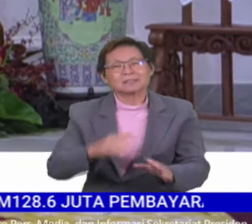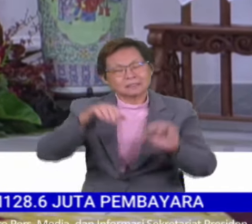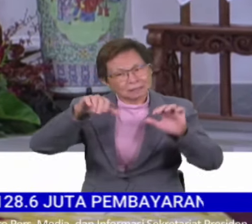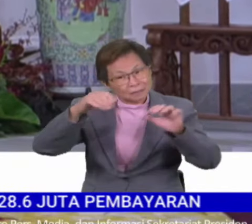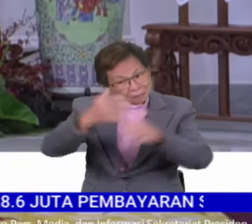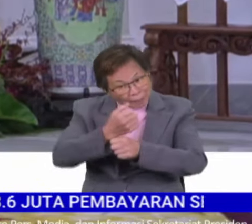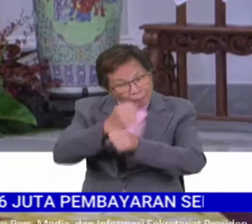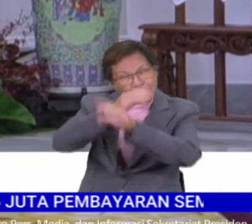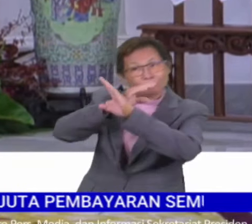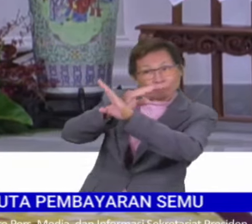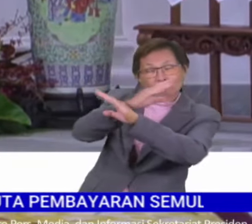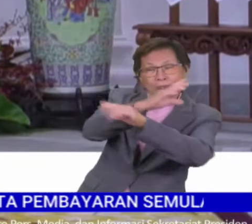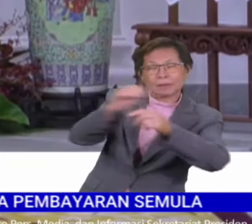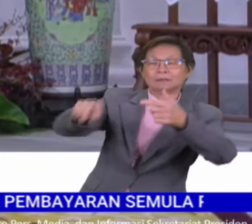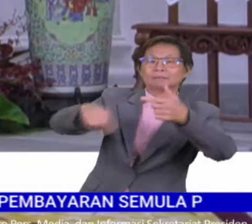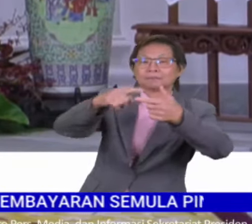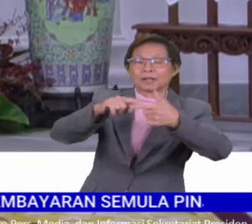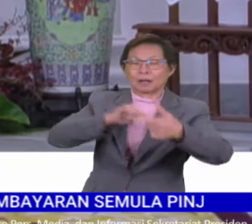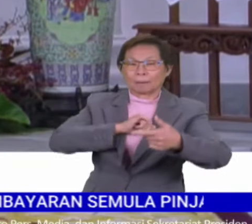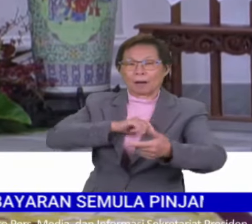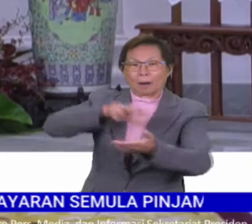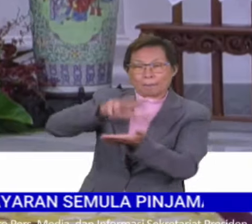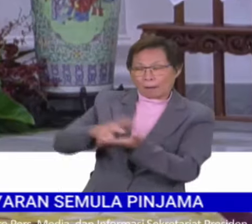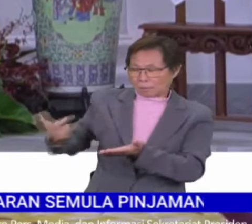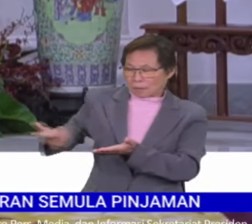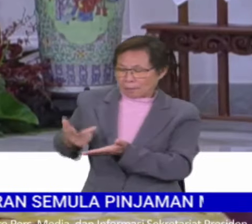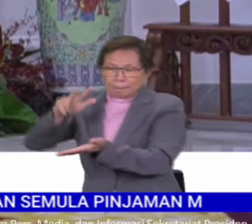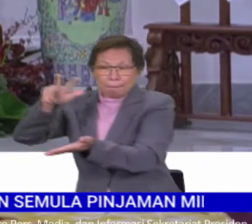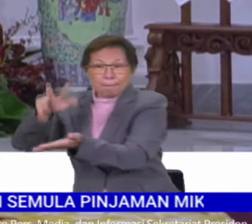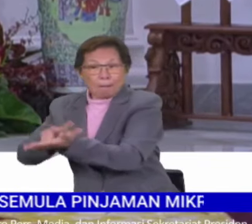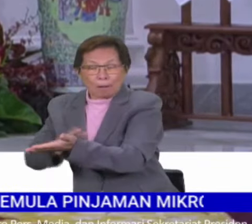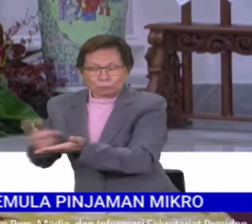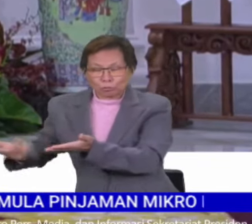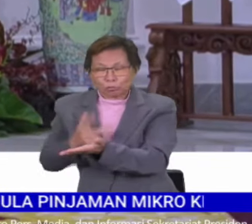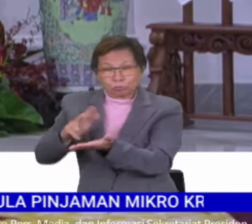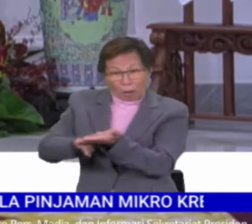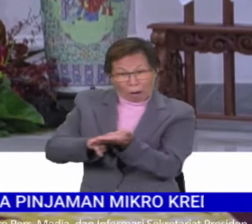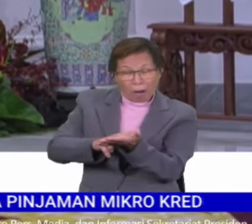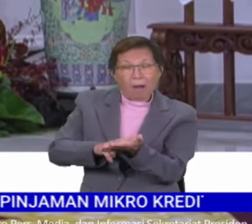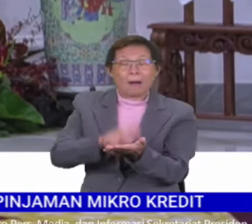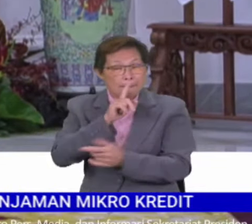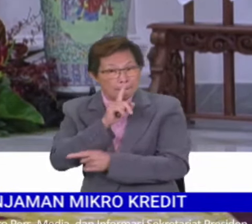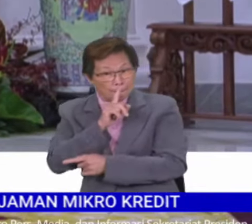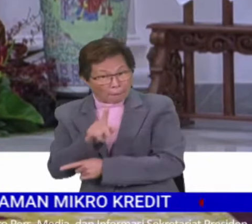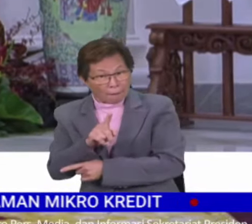dan saya dapat pengakuan kami berdua untuk memastikan